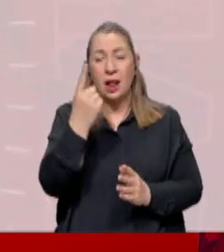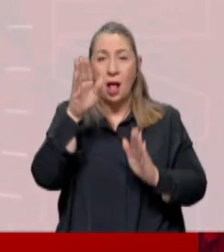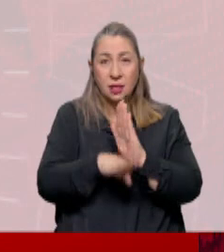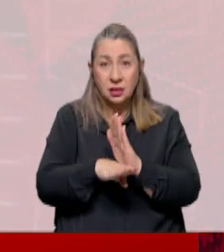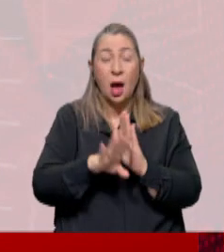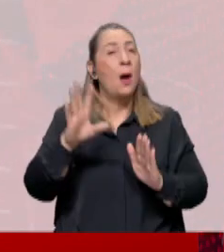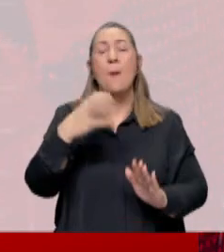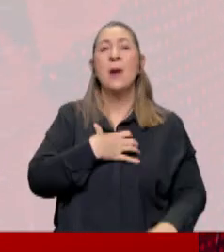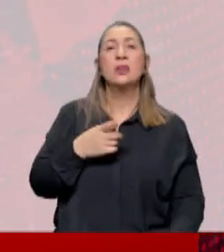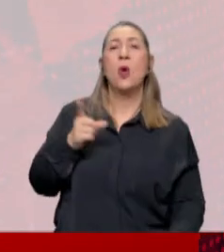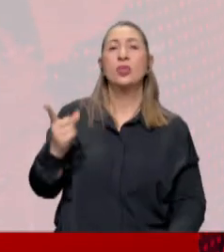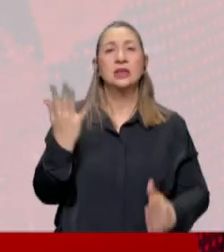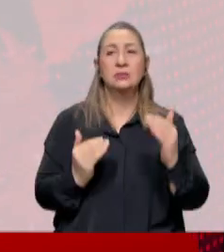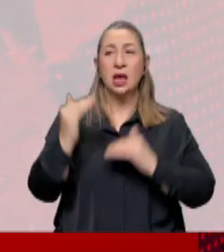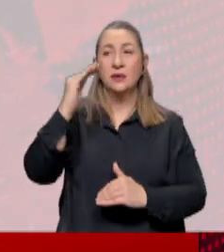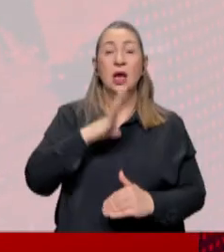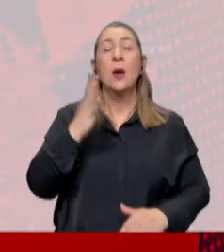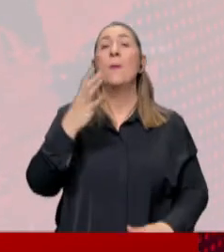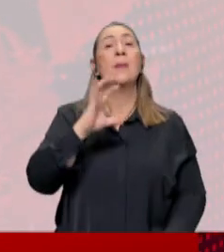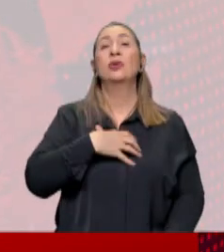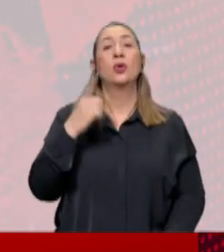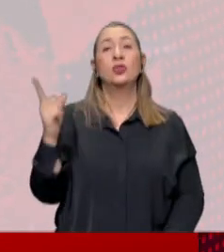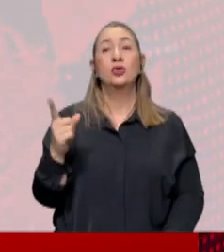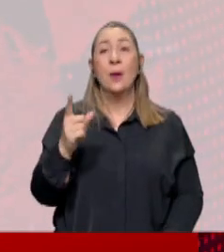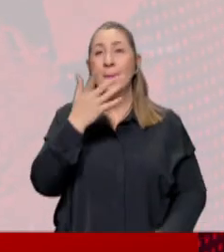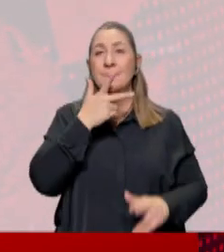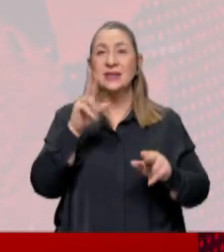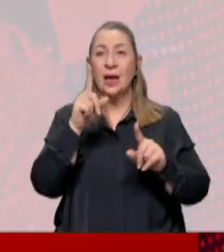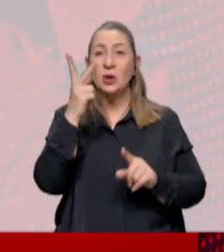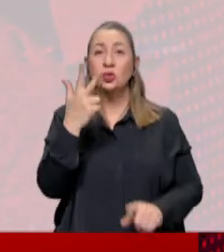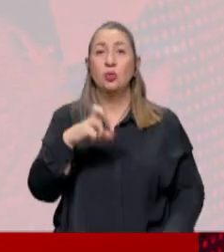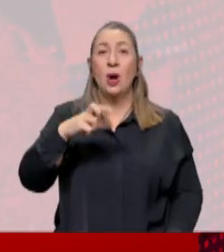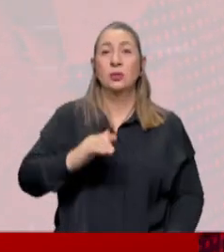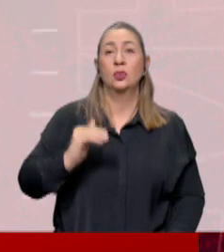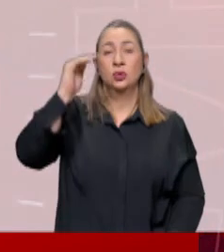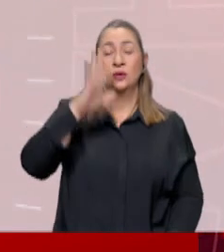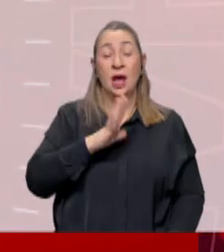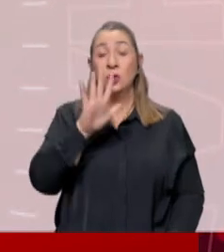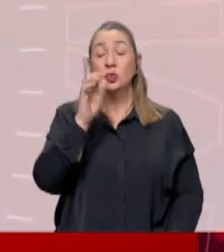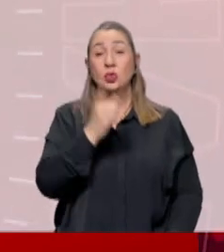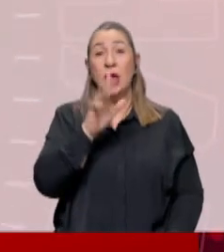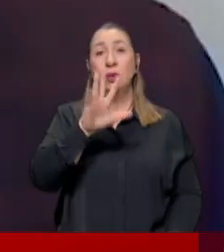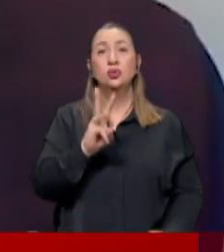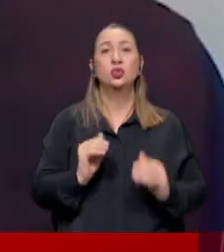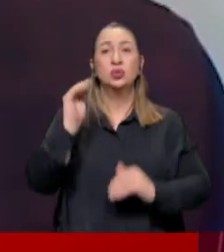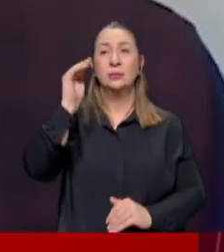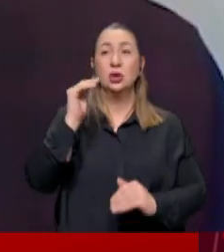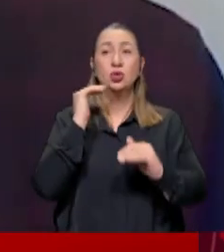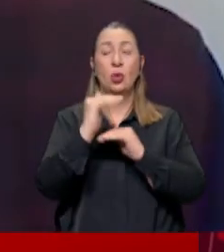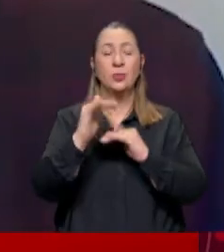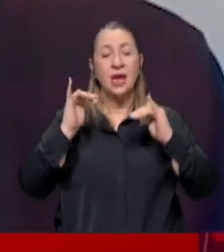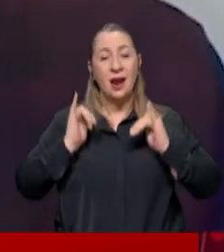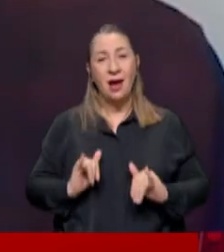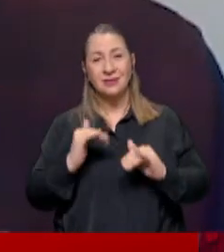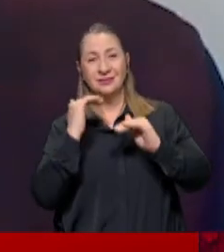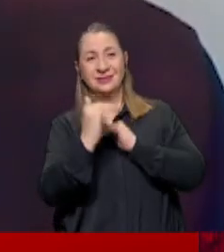Peki patronların payında nasıl bir artış var? Patronların payında da benzer bir 3 puan yükseliş var. %53'e yükselmiş. Toplumsal refaha